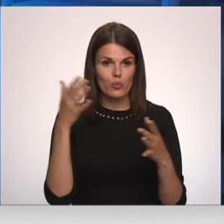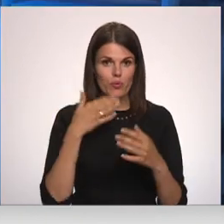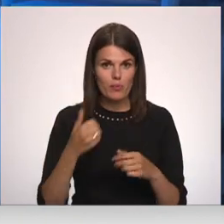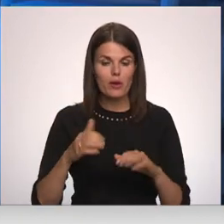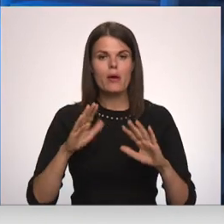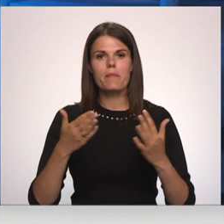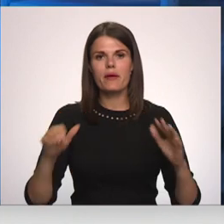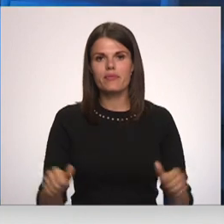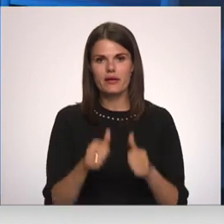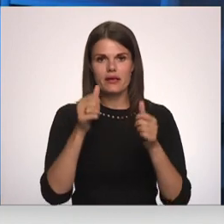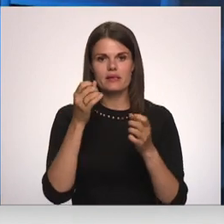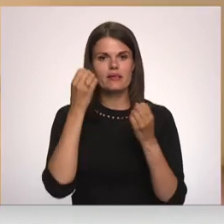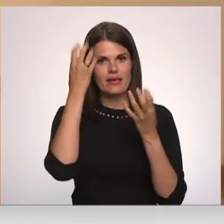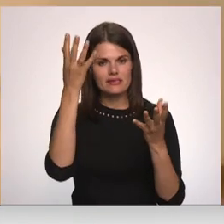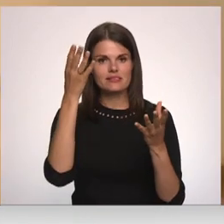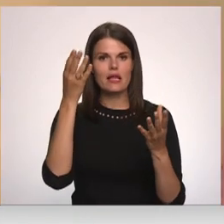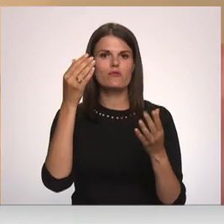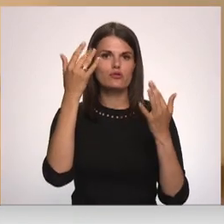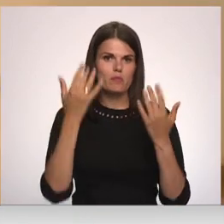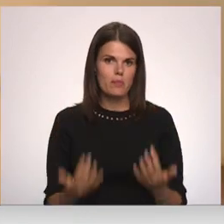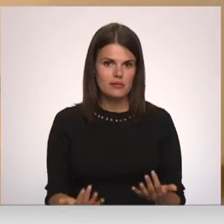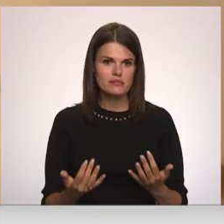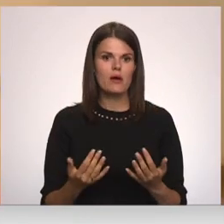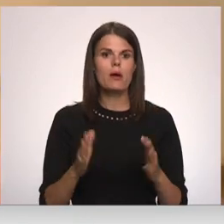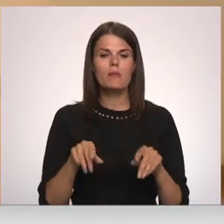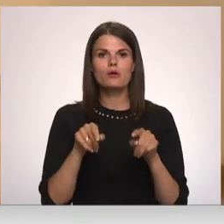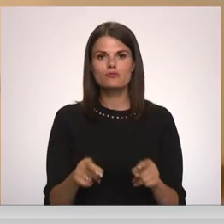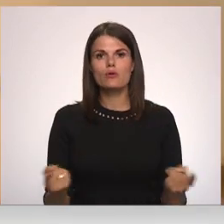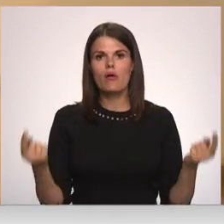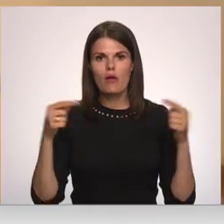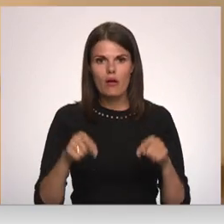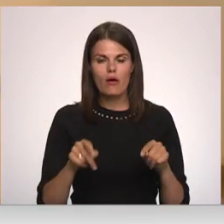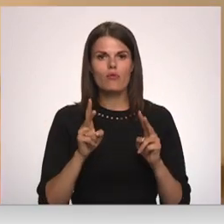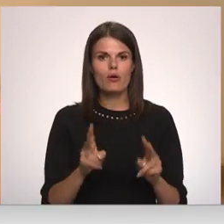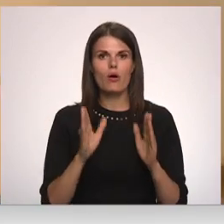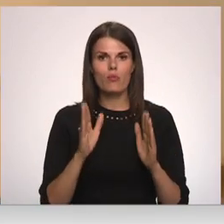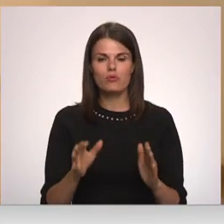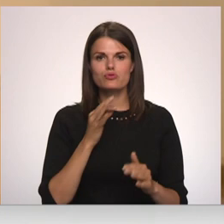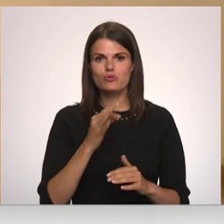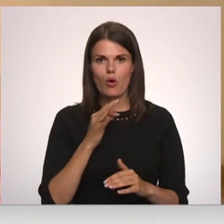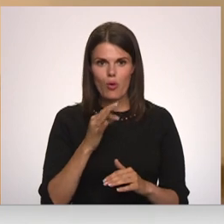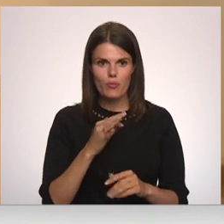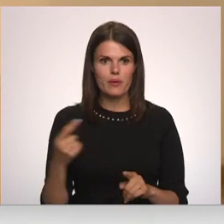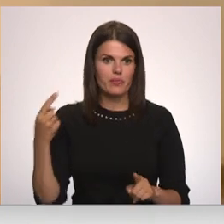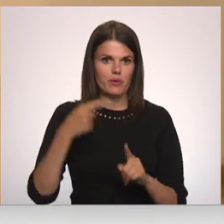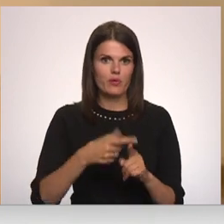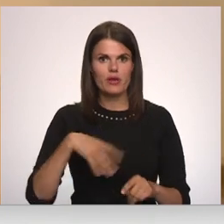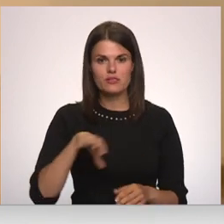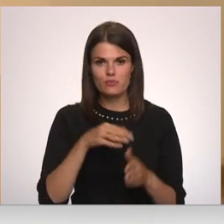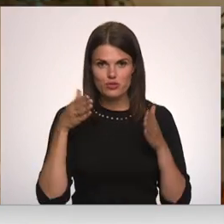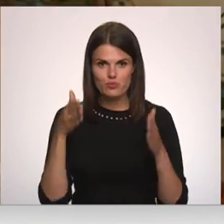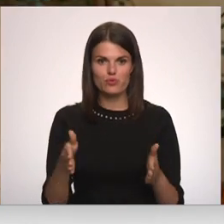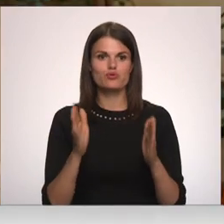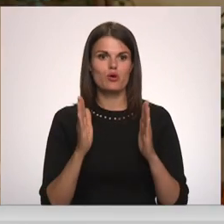reizē izglītojošs pasākums. Ciemā pa šo laikam ar viņu zināja, ka te notiks opera. Viņš jau pirmo reizi mēs mūžam būsim